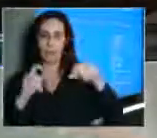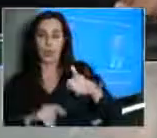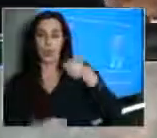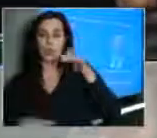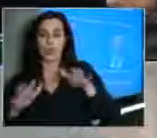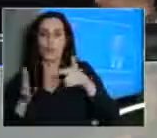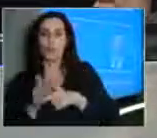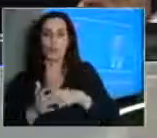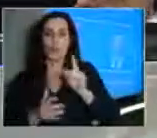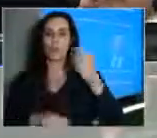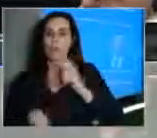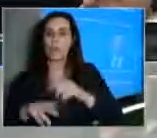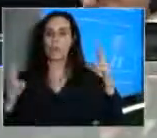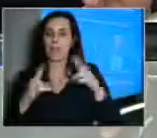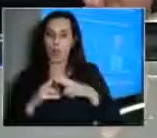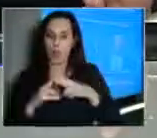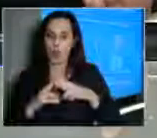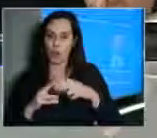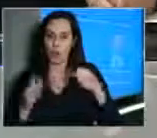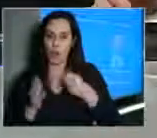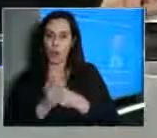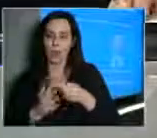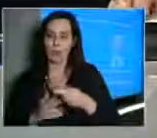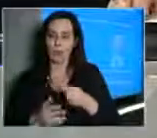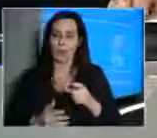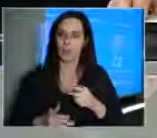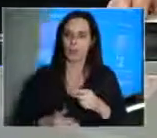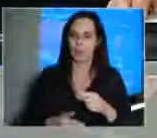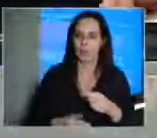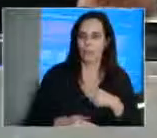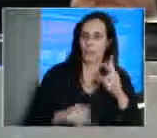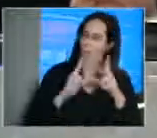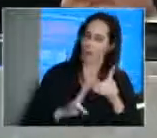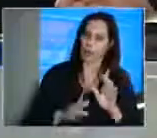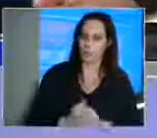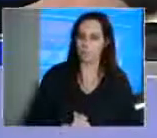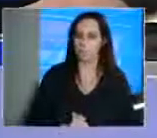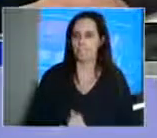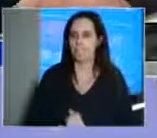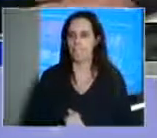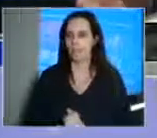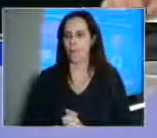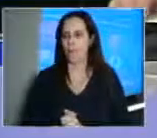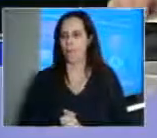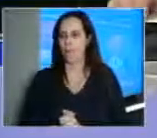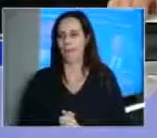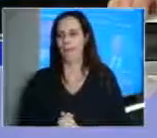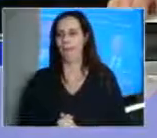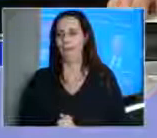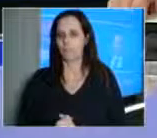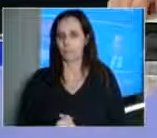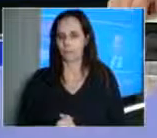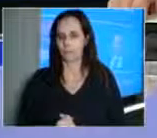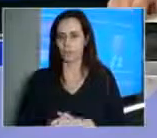להשיב. ראש הממשלה שלא היה לו זמן לפגוש איתו עד חיזקי מהפעם. אפילו פעם אחת לא כתבתי אותך, עידן. אפילו פעם אחת. וכל מה שאתה עושה פה זה רק לקטוע אותי. יש לך הרבה מה